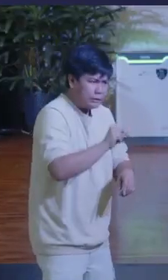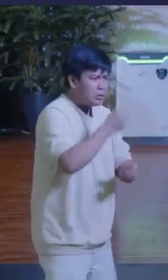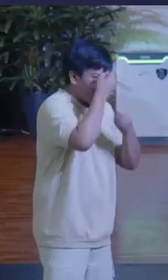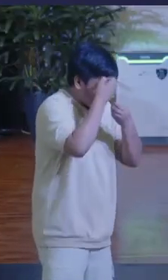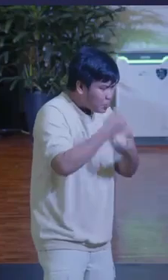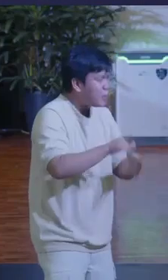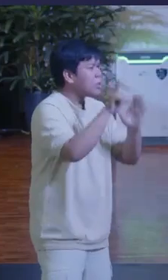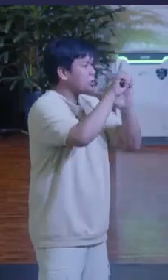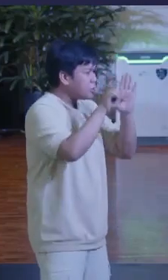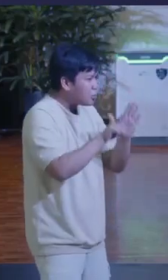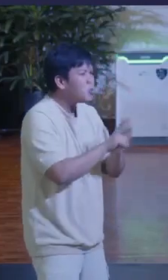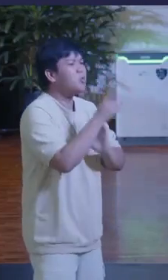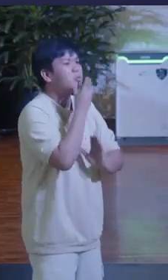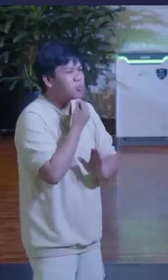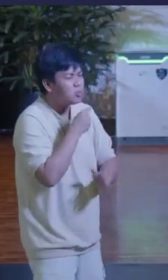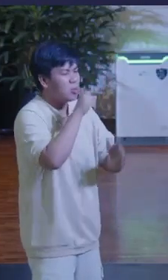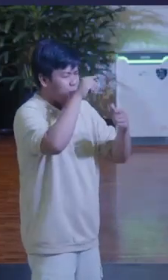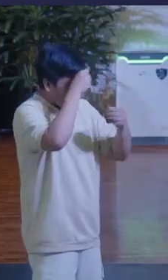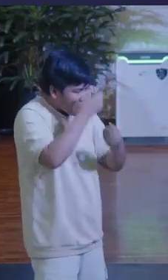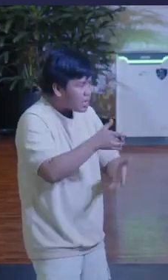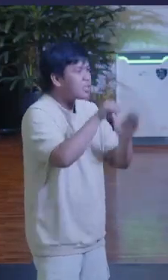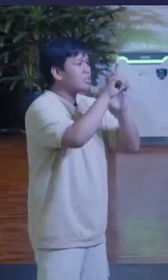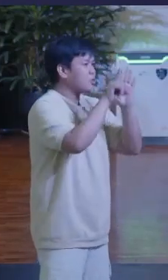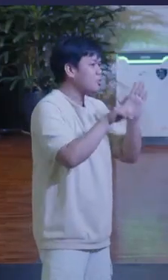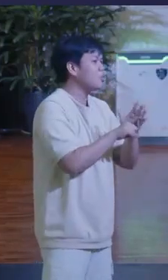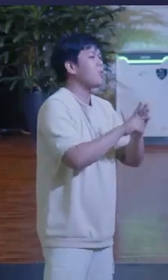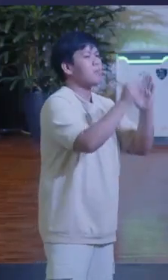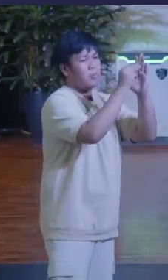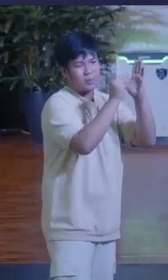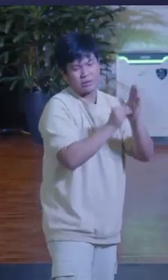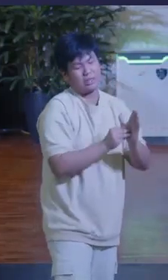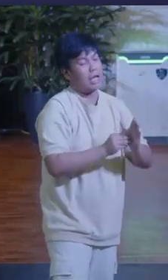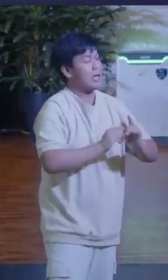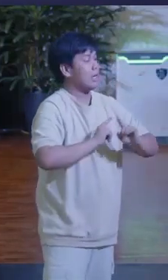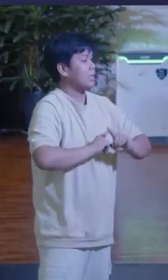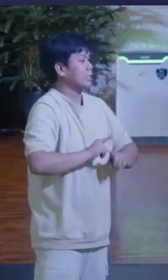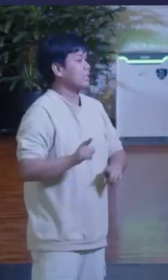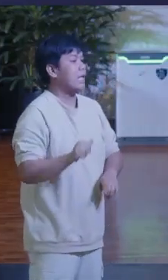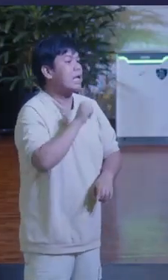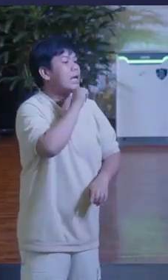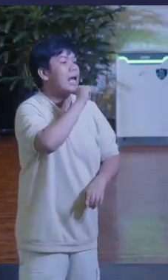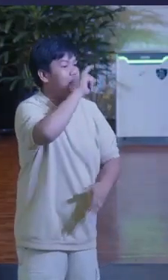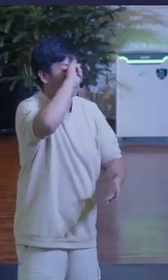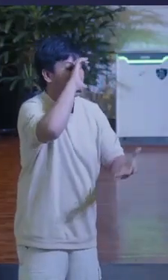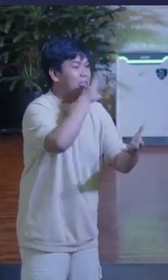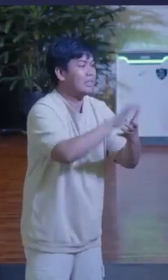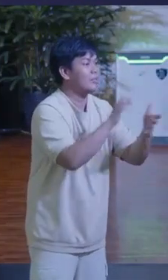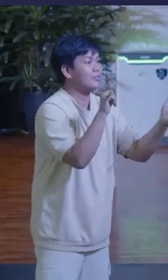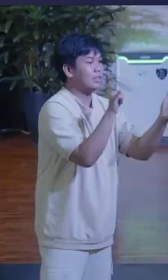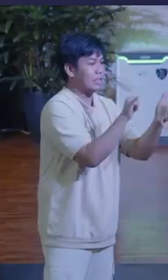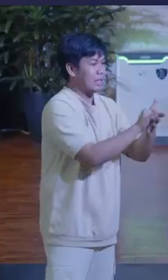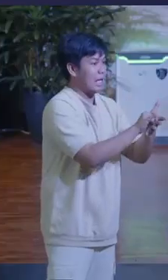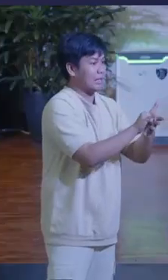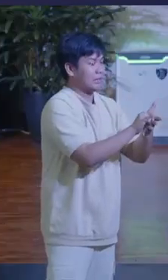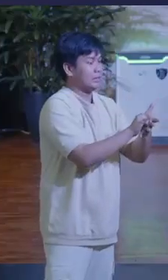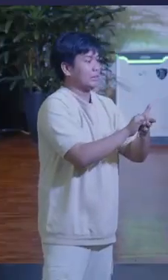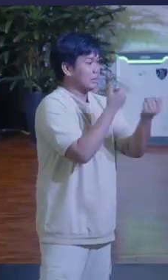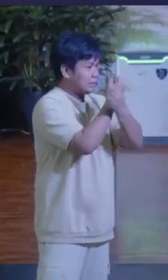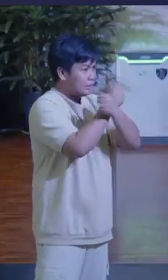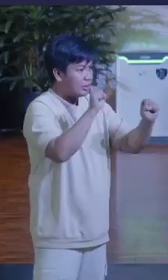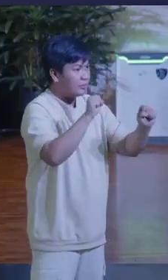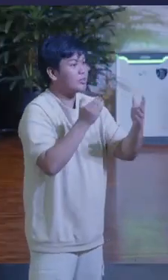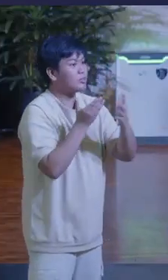nag-embrace ng Kristyanismo, ngunit hindi naniniwala na ang kaligtasan ay sa pamamagitan ng